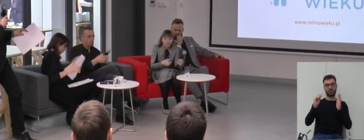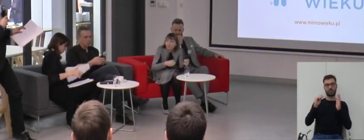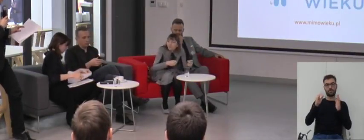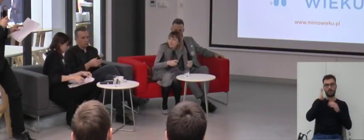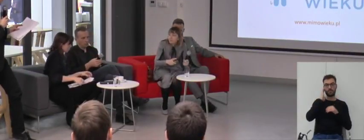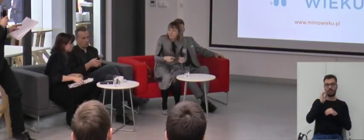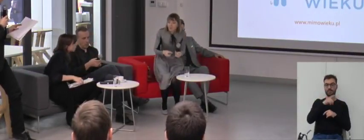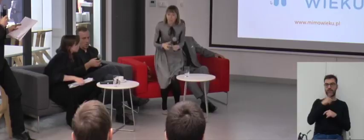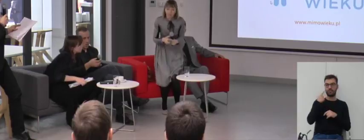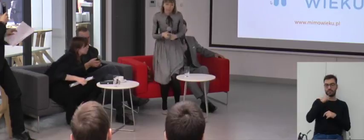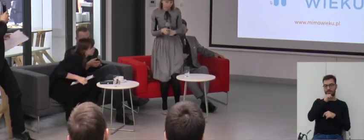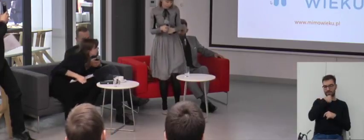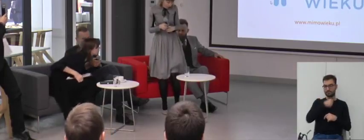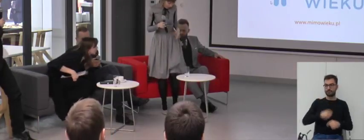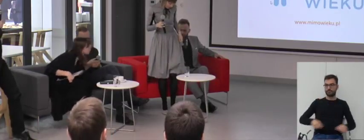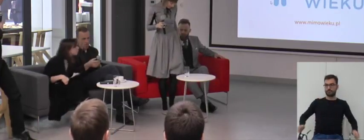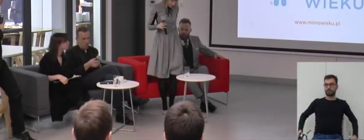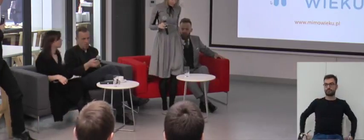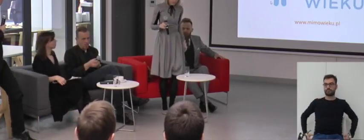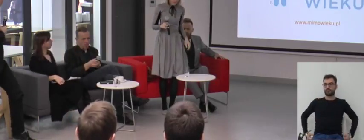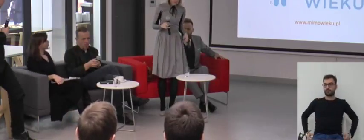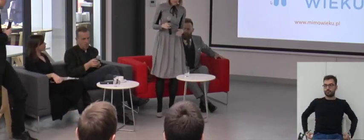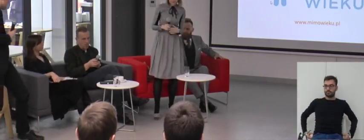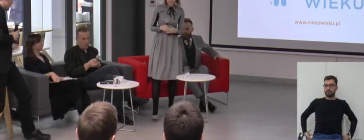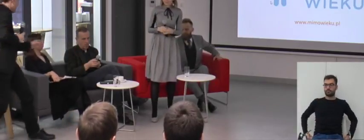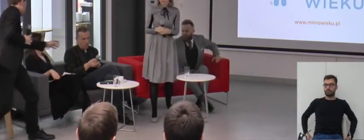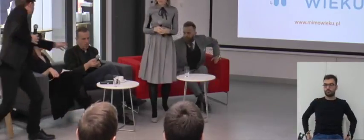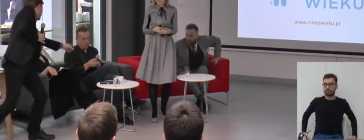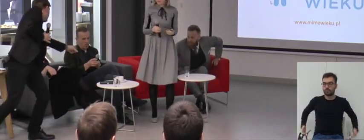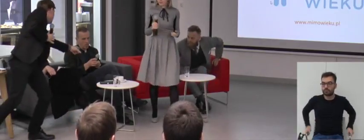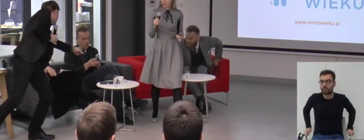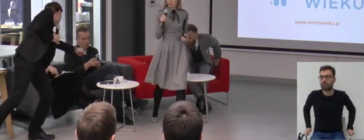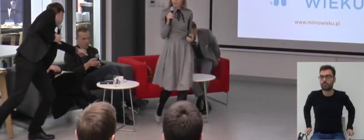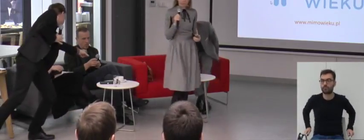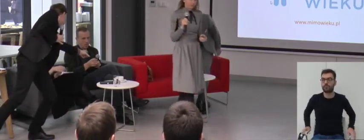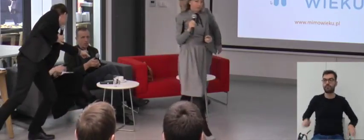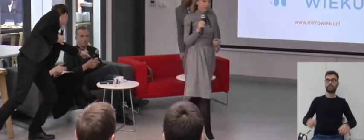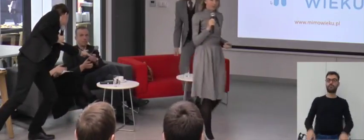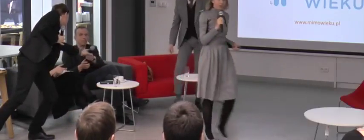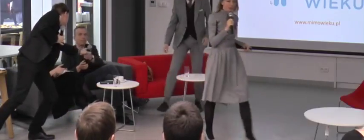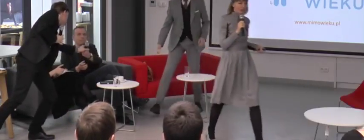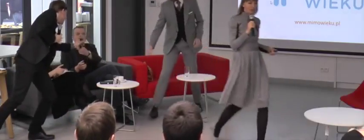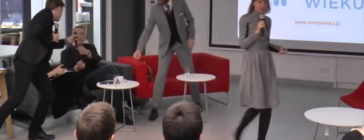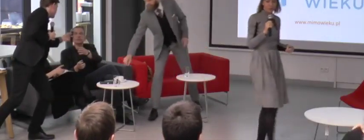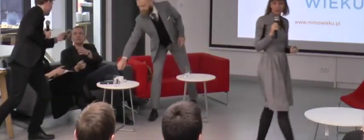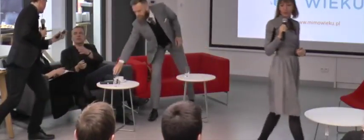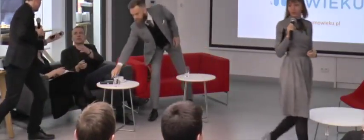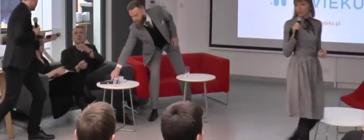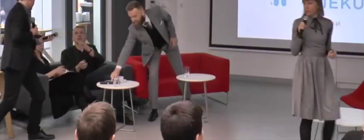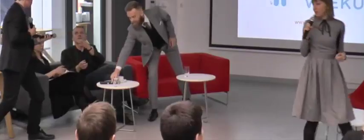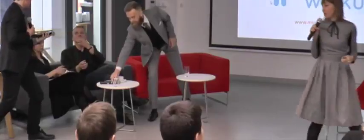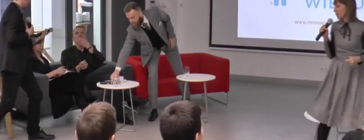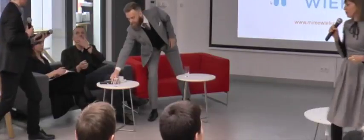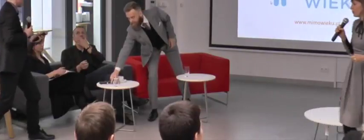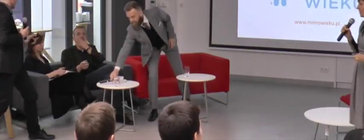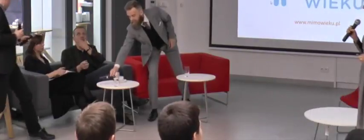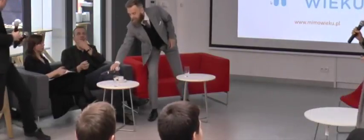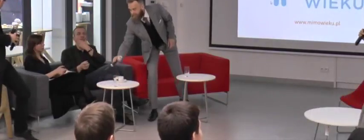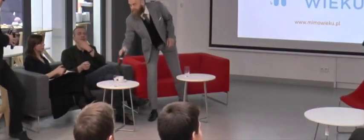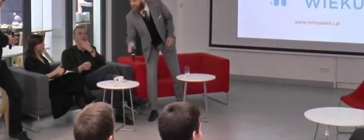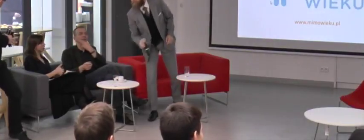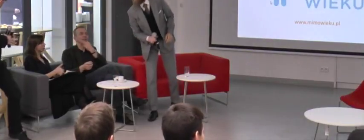opowiedzą nam o wzorcowym mieszkaniu seniora. Jeszcze Jeżeli Państwo pozwolą, to ja tutaj sobie stanę z